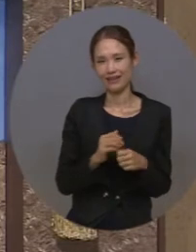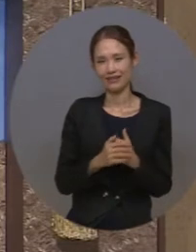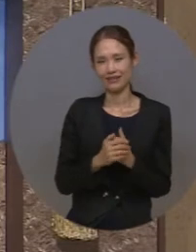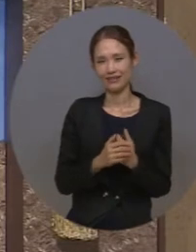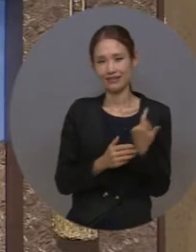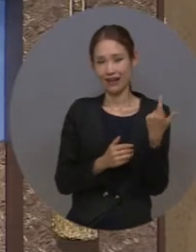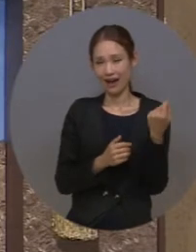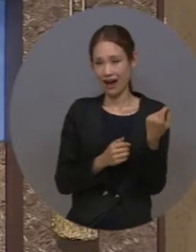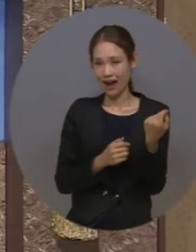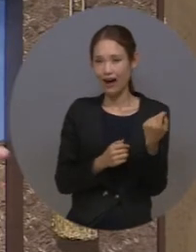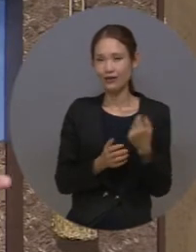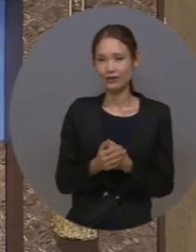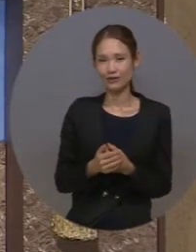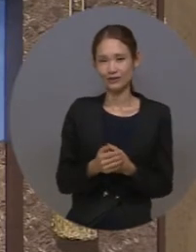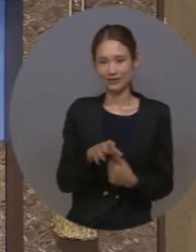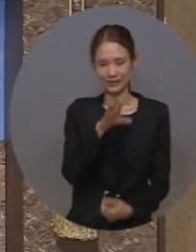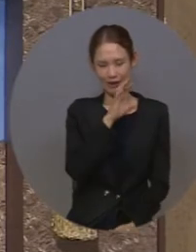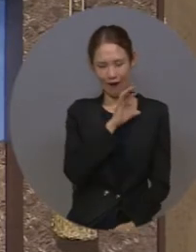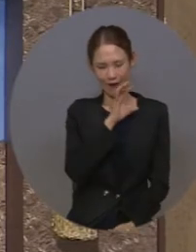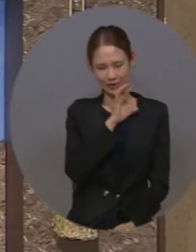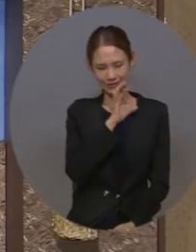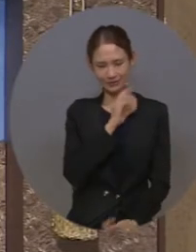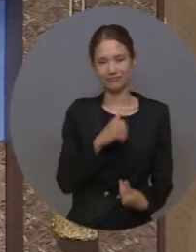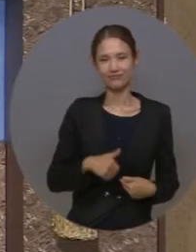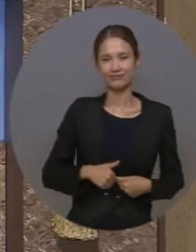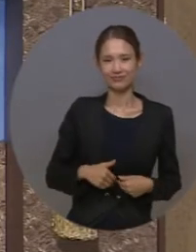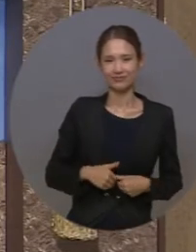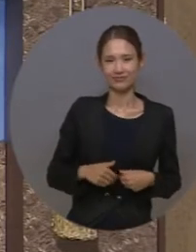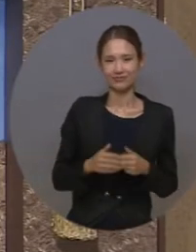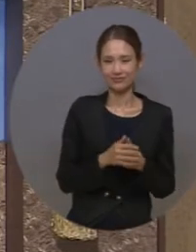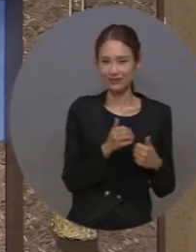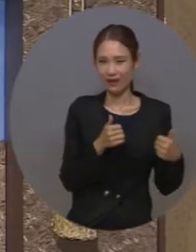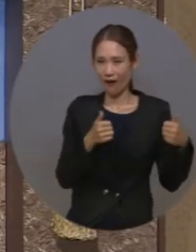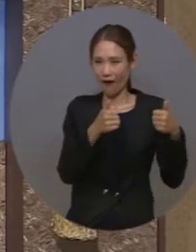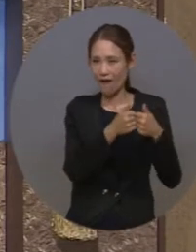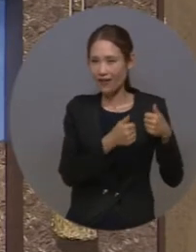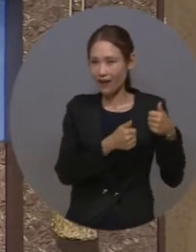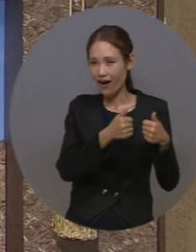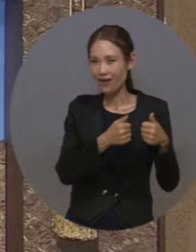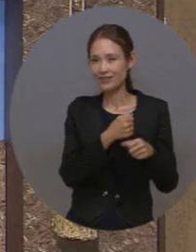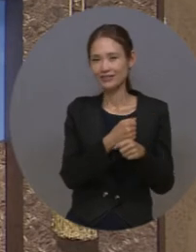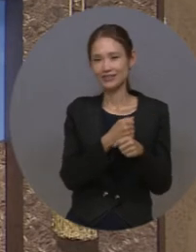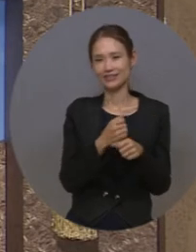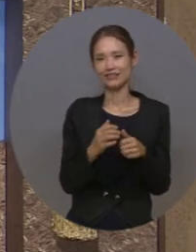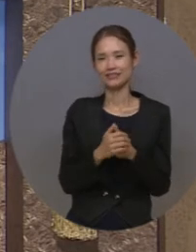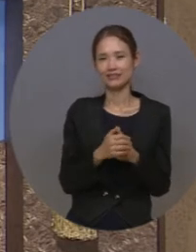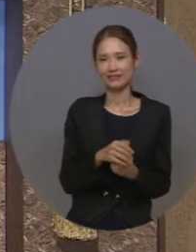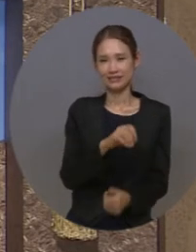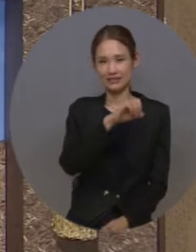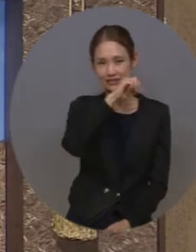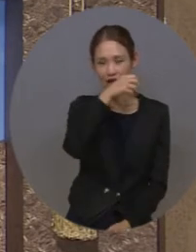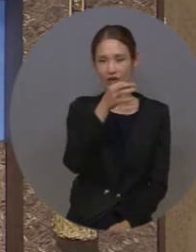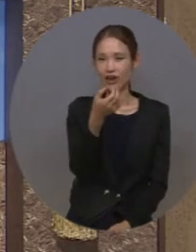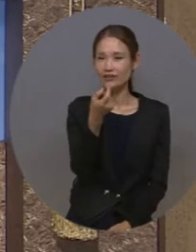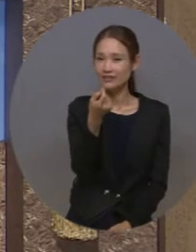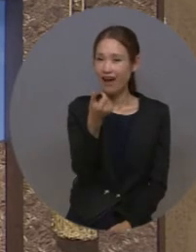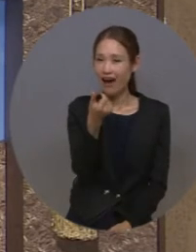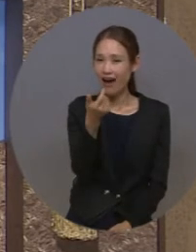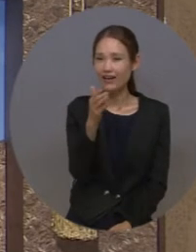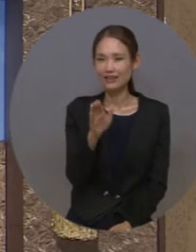그런 거 나오기 전에 또 연습도 해야 되고 또 네. 경선을 해야 그러니까 아주 그냥 적은 예산으로 정말